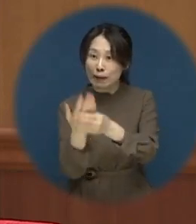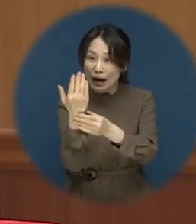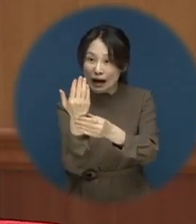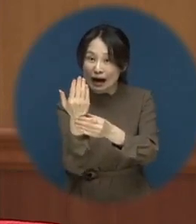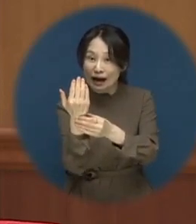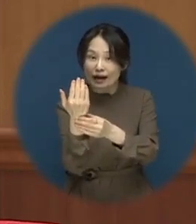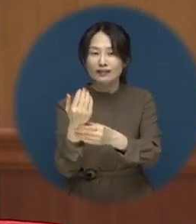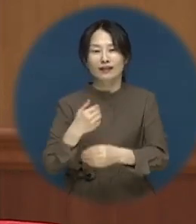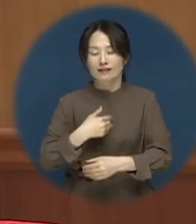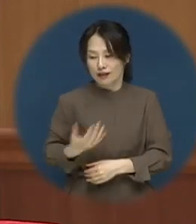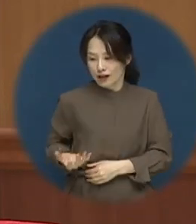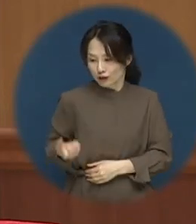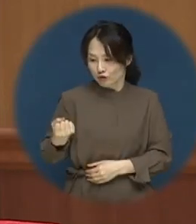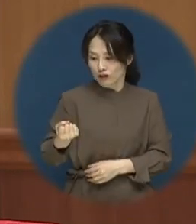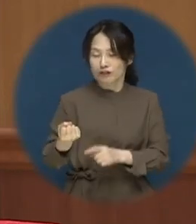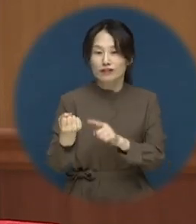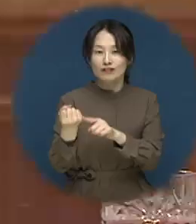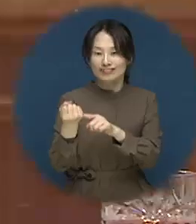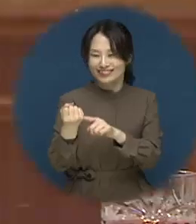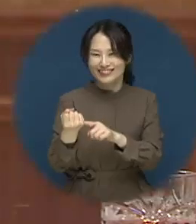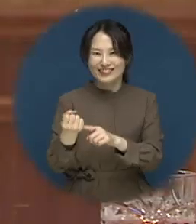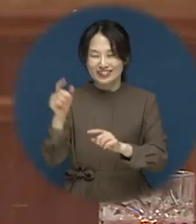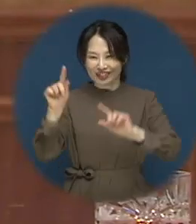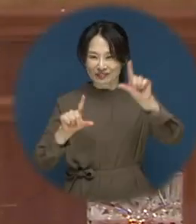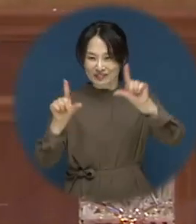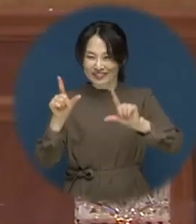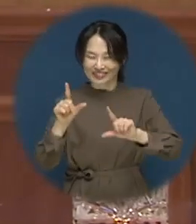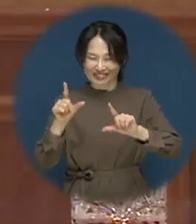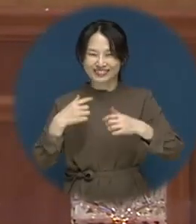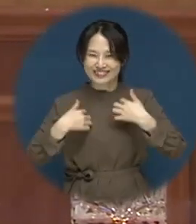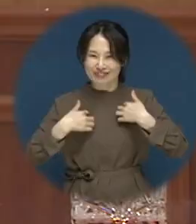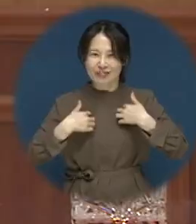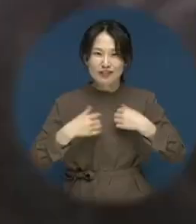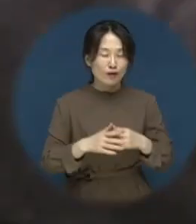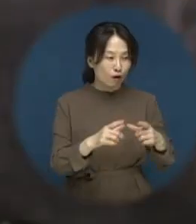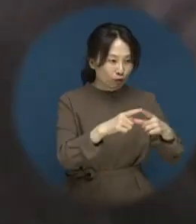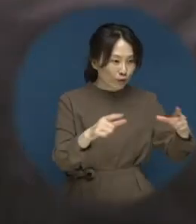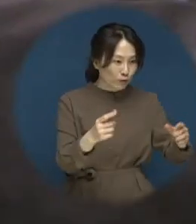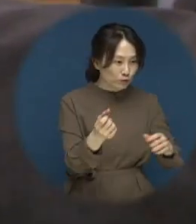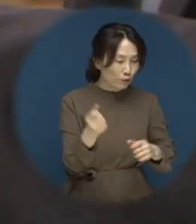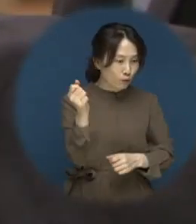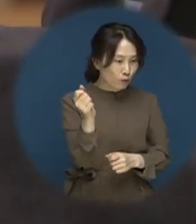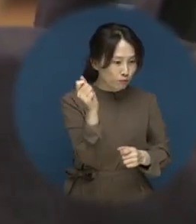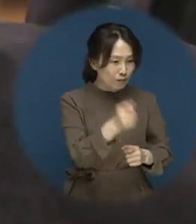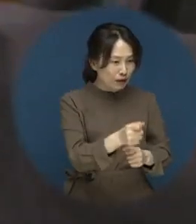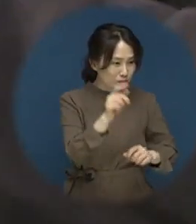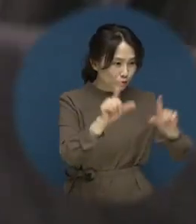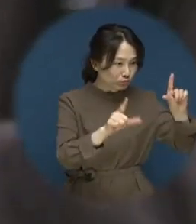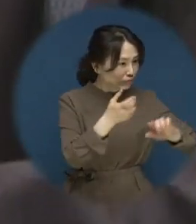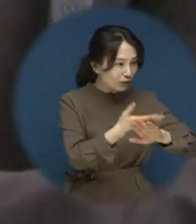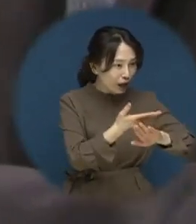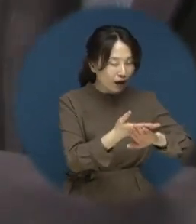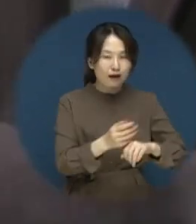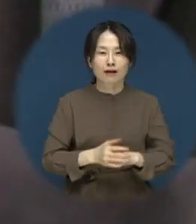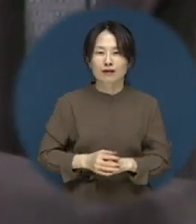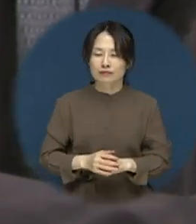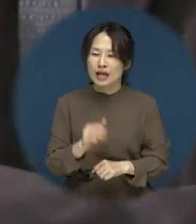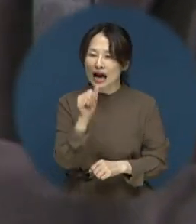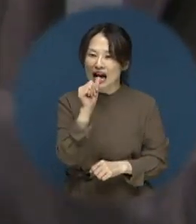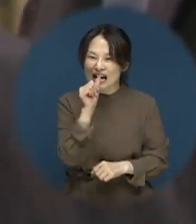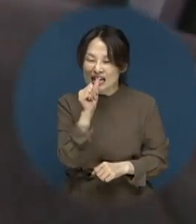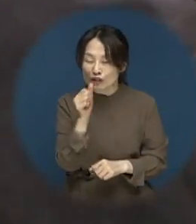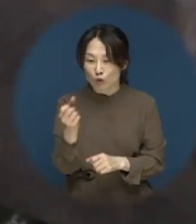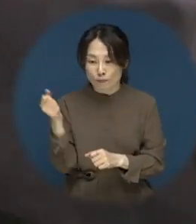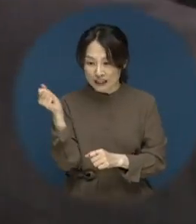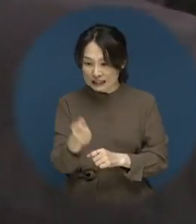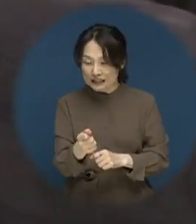다녀요. 이제 망치가요. 재밌게 생겼는데요. 일반 망치랑 좀 다르네요. 아, 네, 달라요. 이 쇠망치로 나무를 두드린다